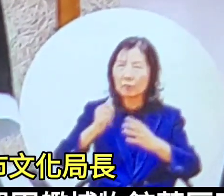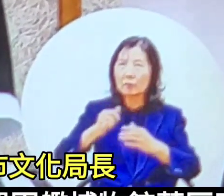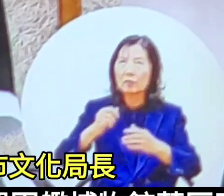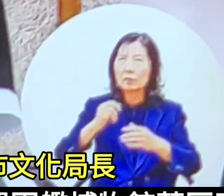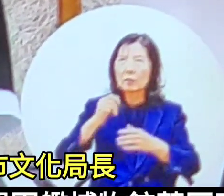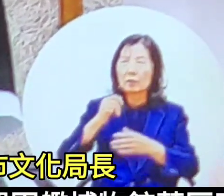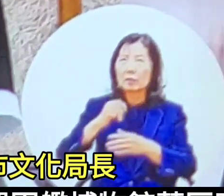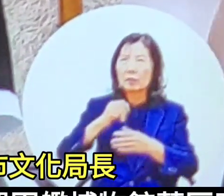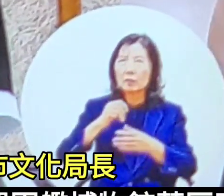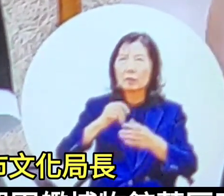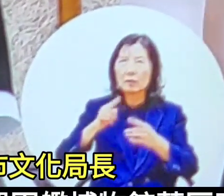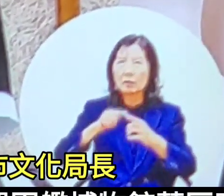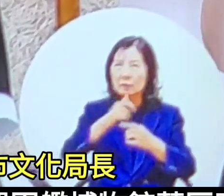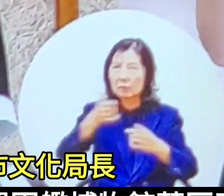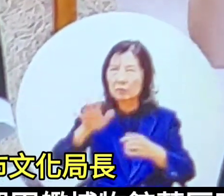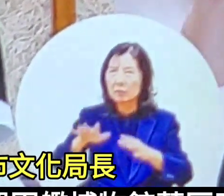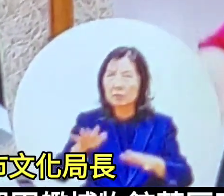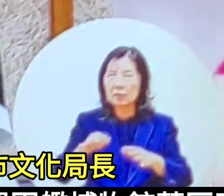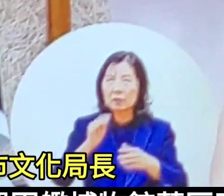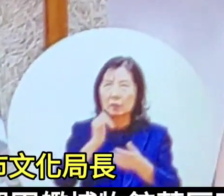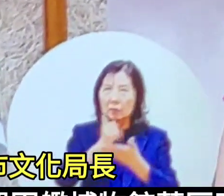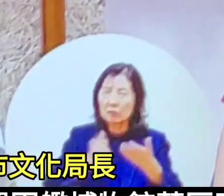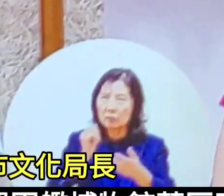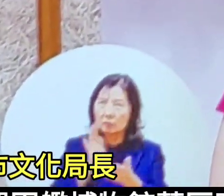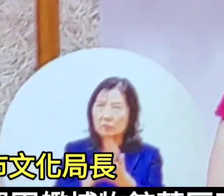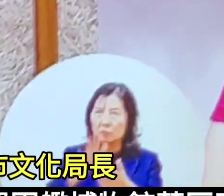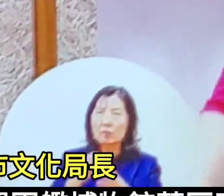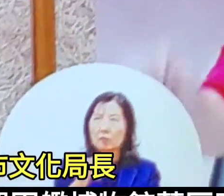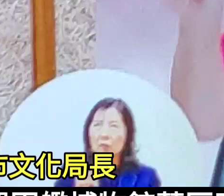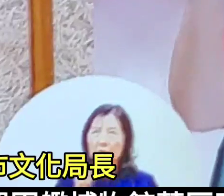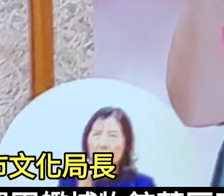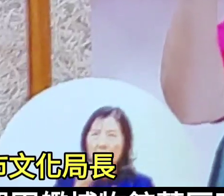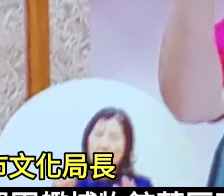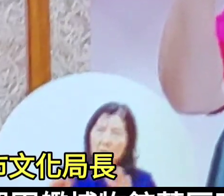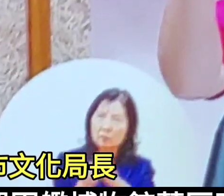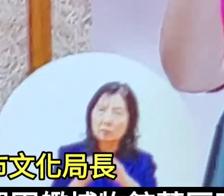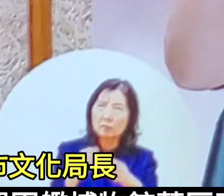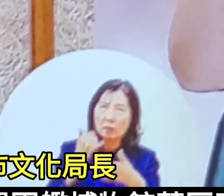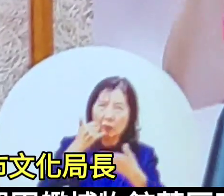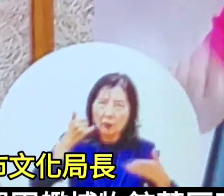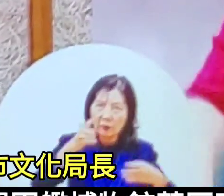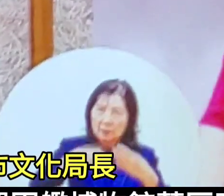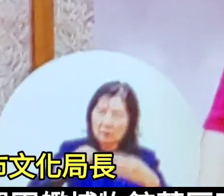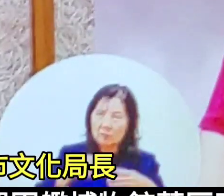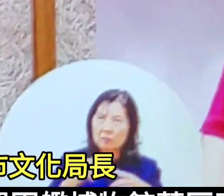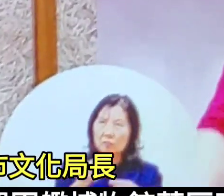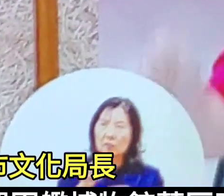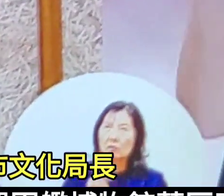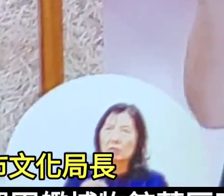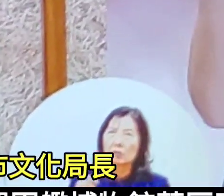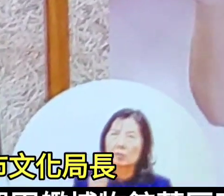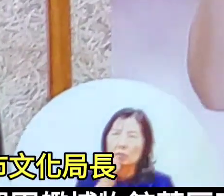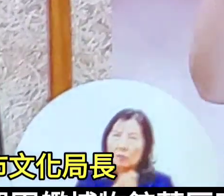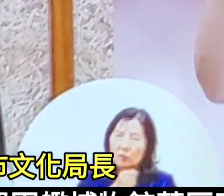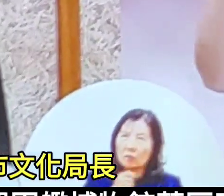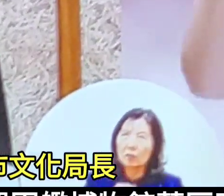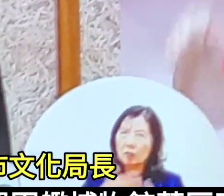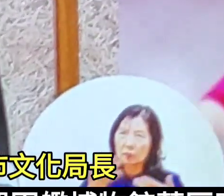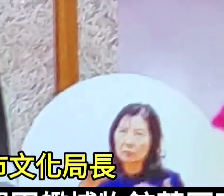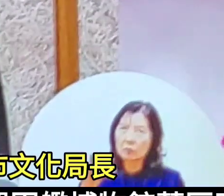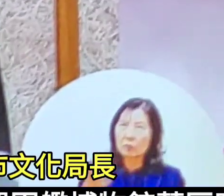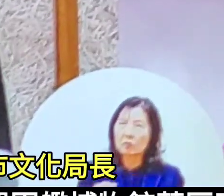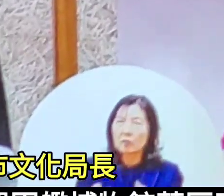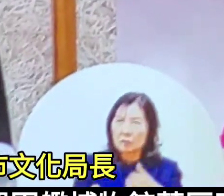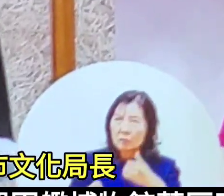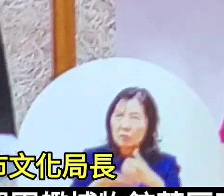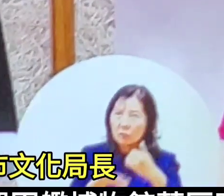后从事很多事业的海事人才啊，而且是一个很大的鼓励，也是支持肯